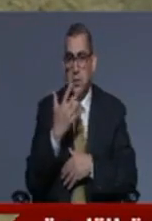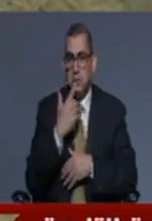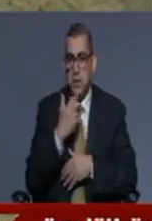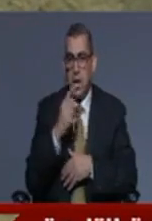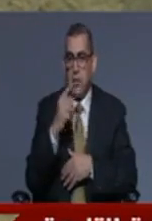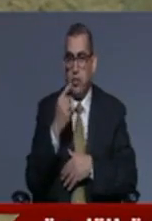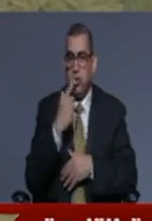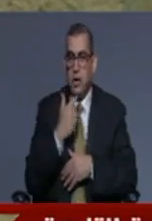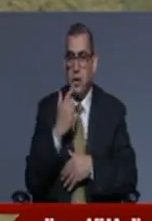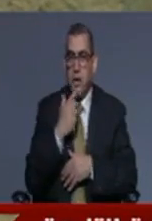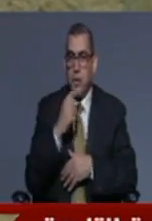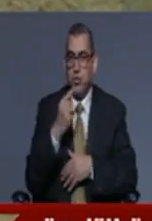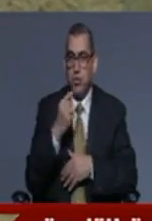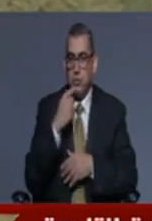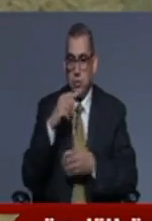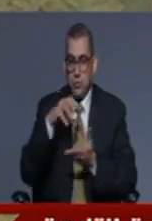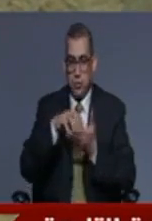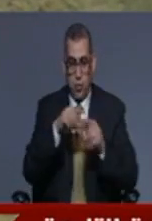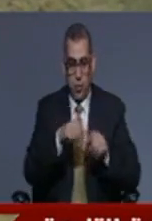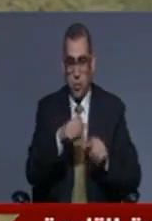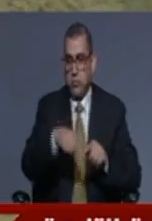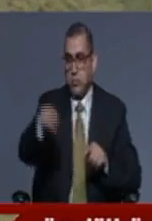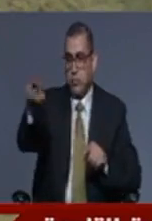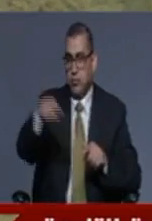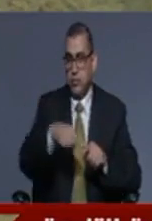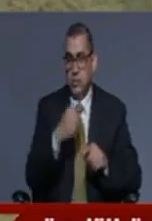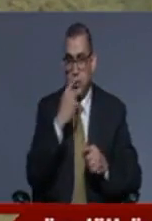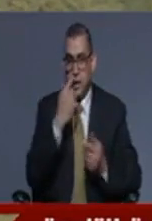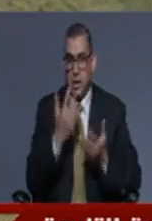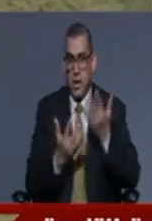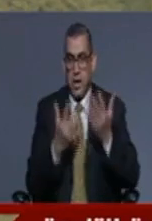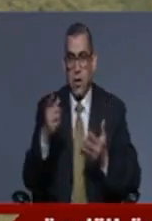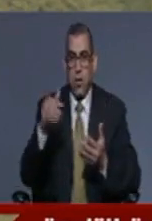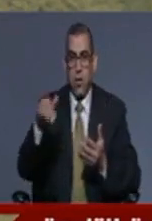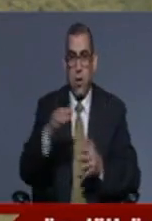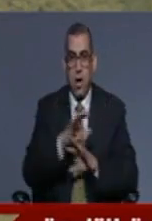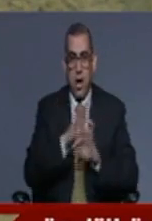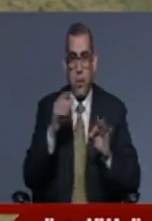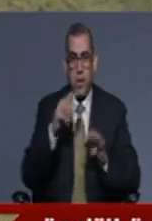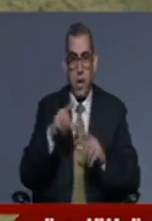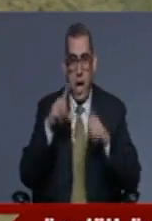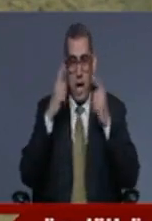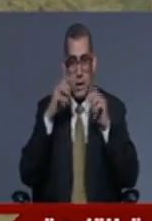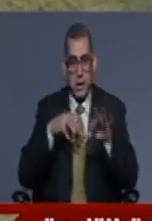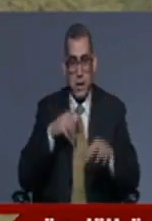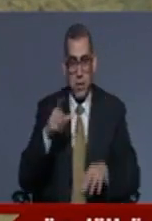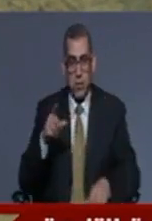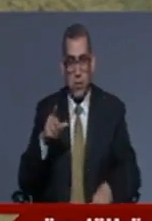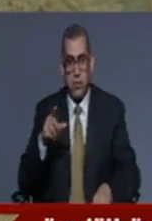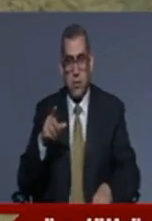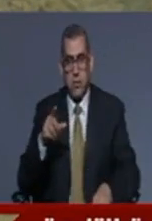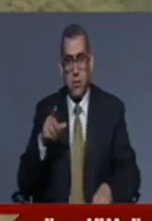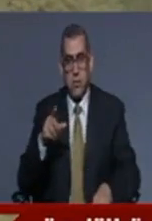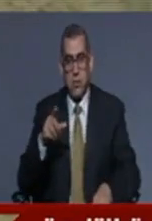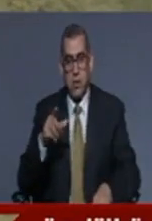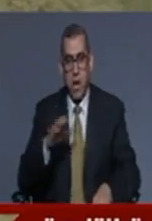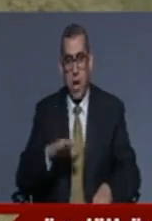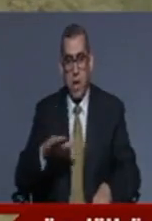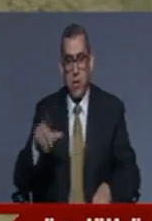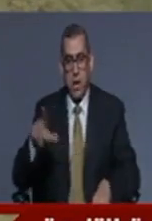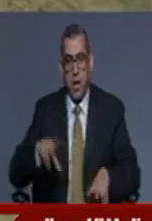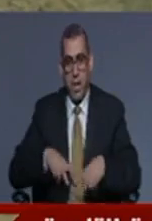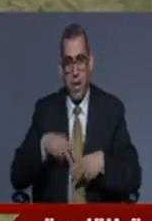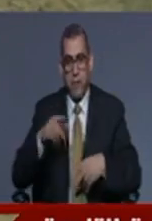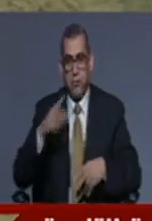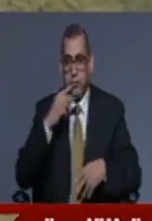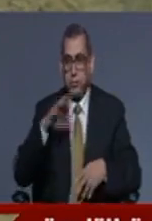عن مكان إقامتكم يوجد بها أسود وكذلك أيضا أسوار، ولكن أحيانا